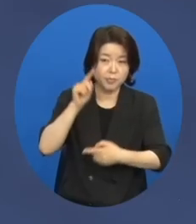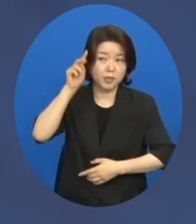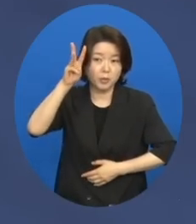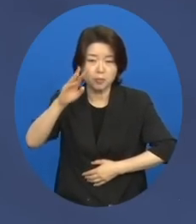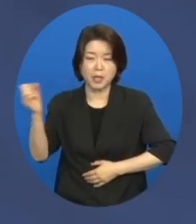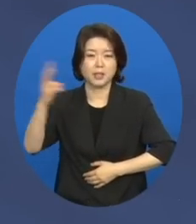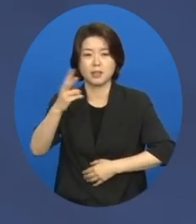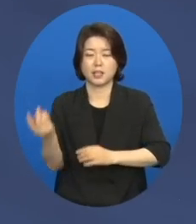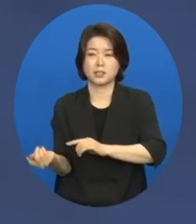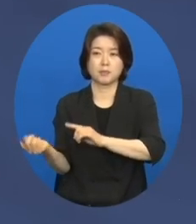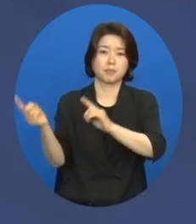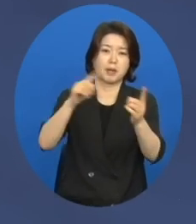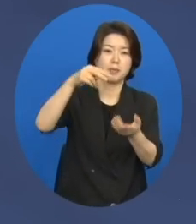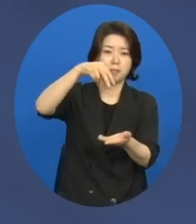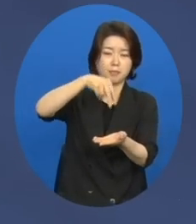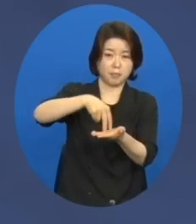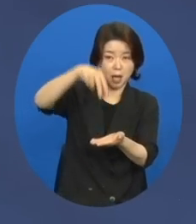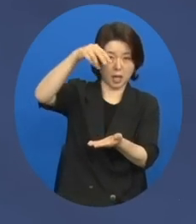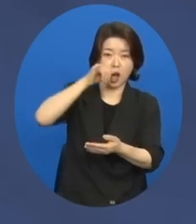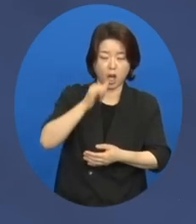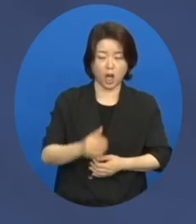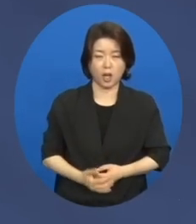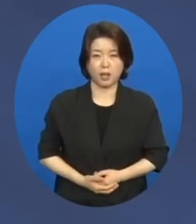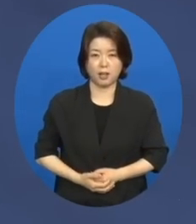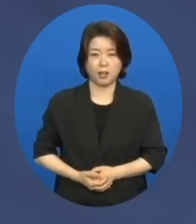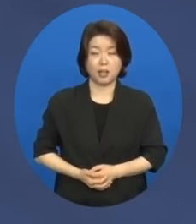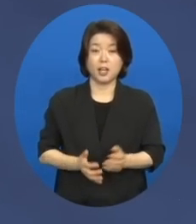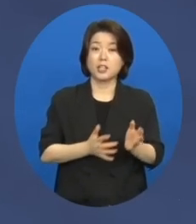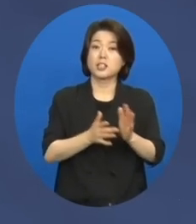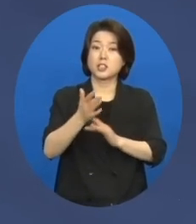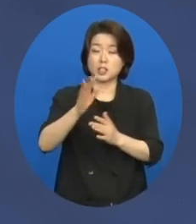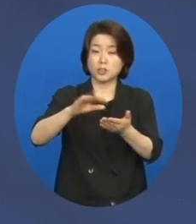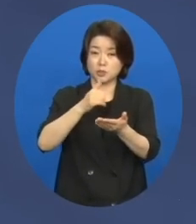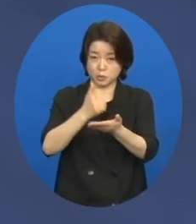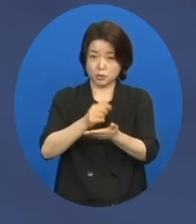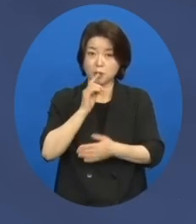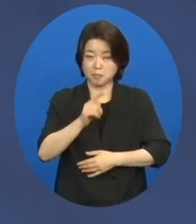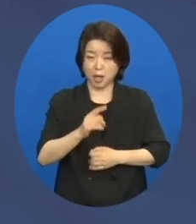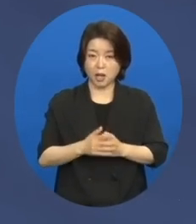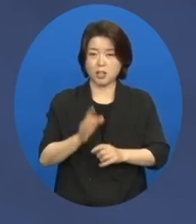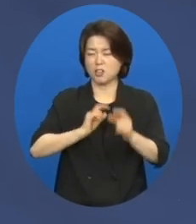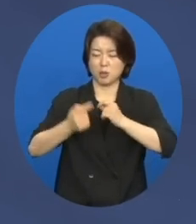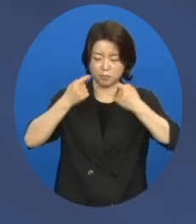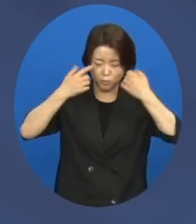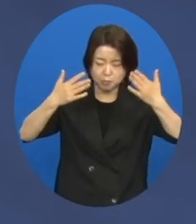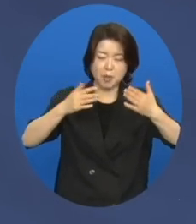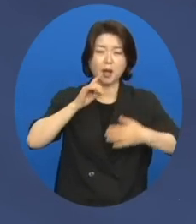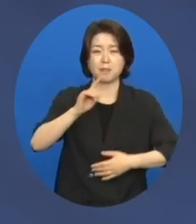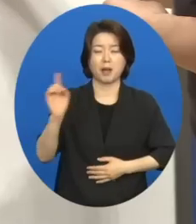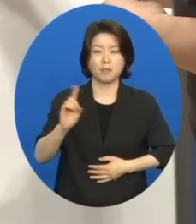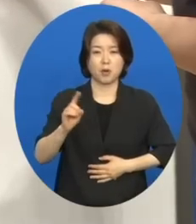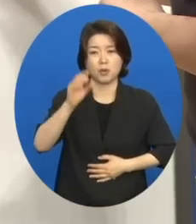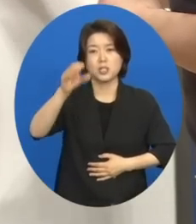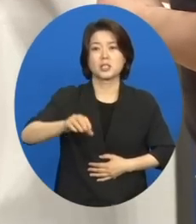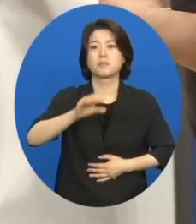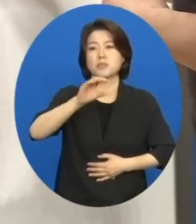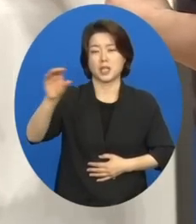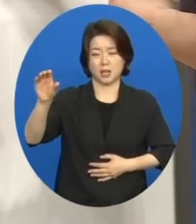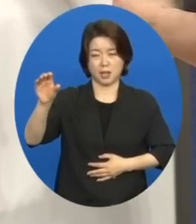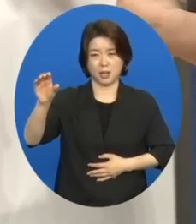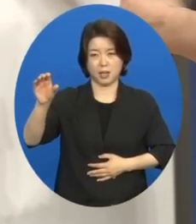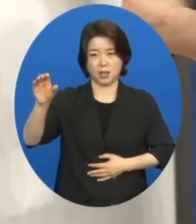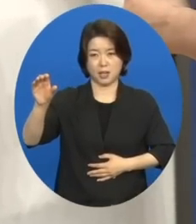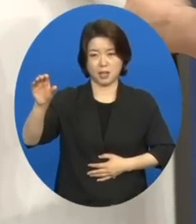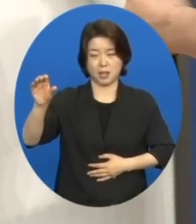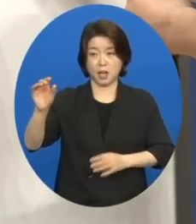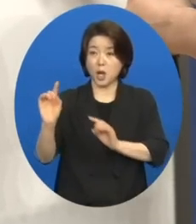다시 살아나셨다. 자, 예수가 그리스도라는 말과 더 분명하게 말하면 바로 십자가